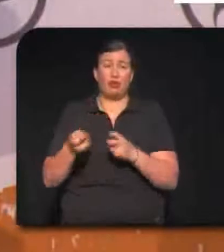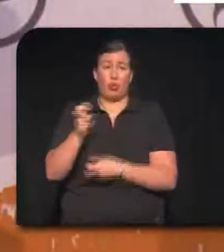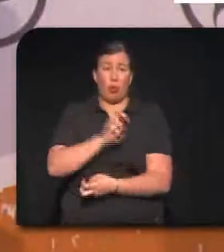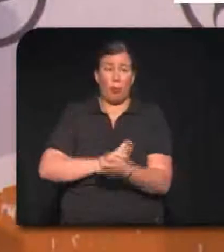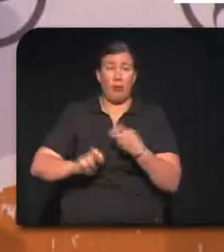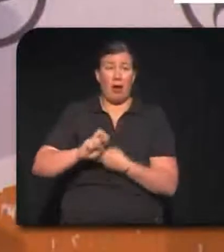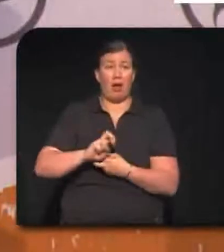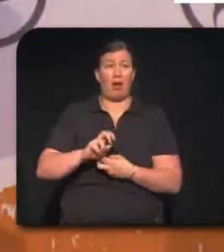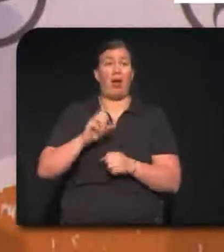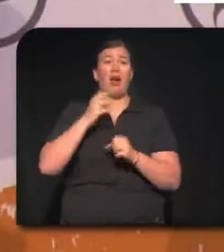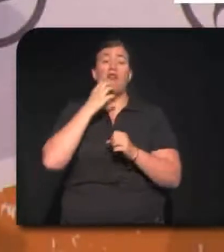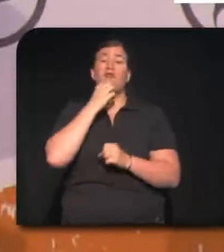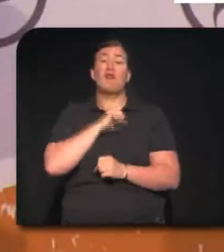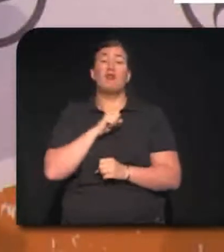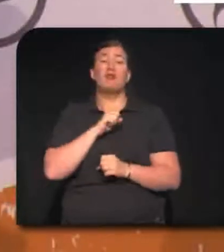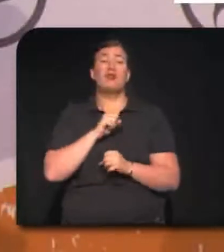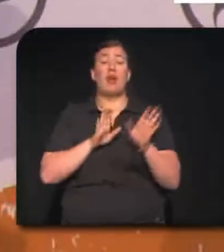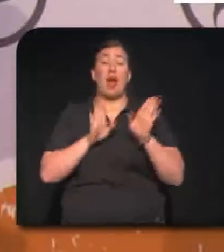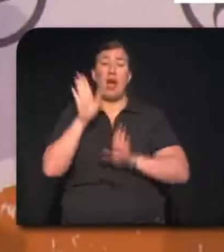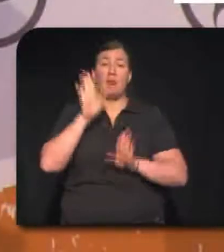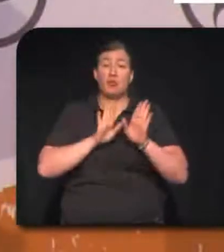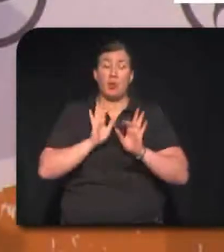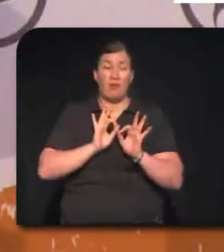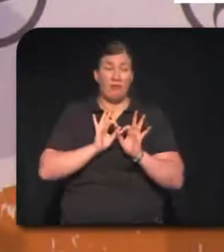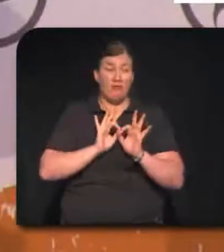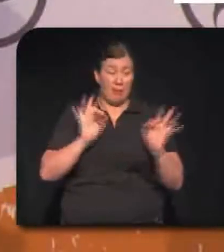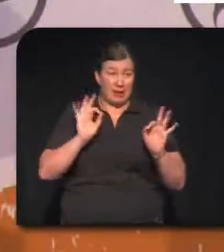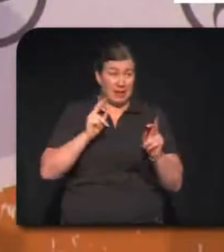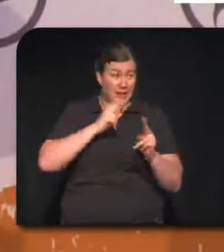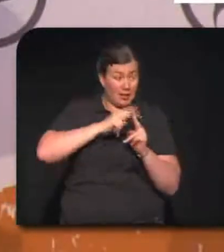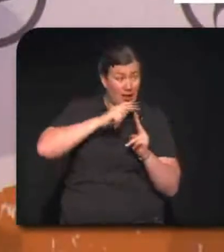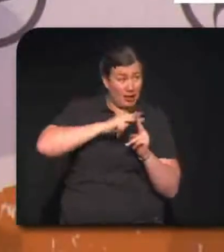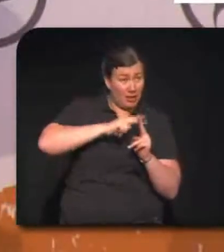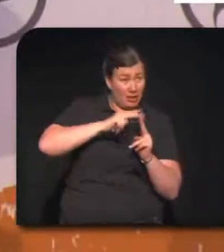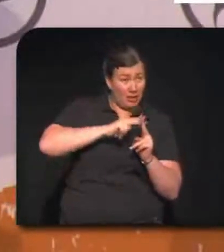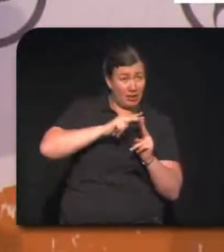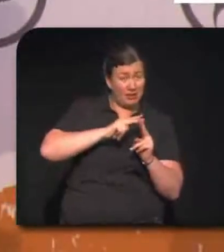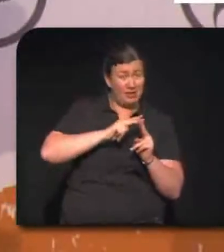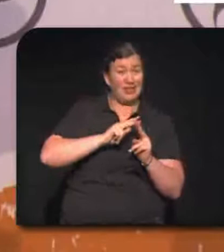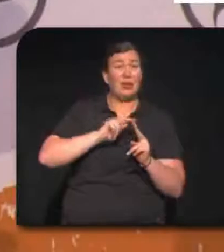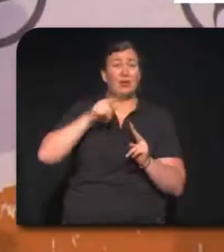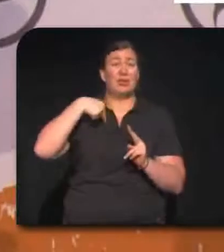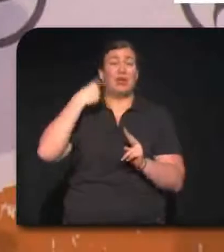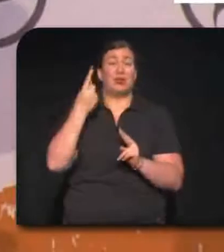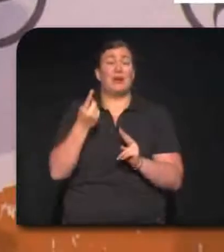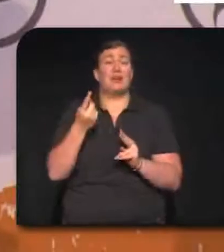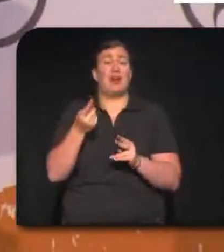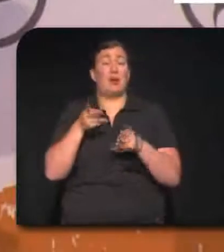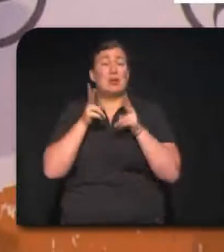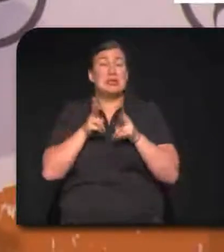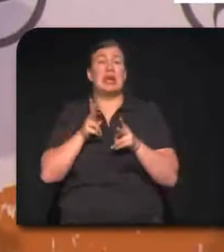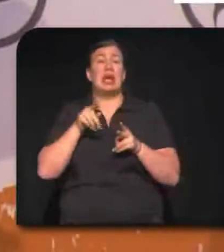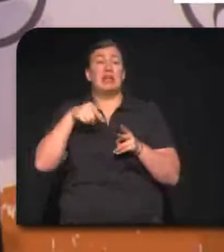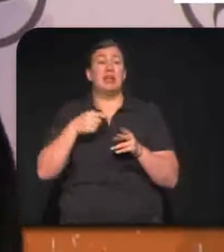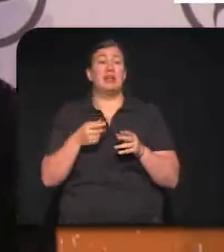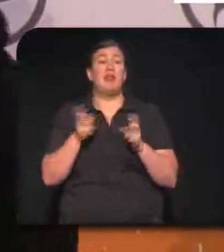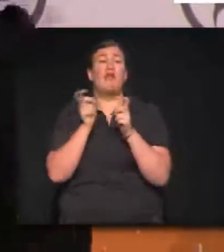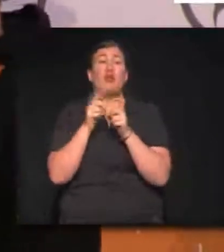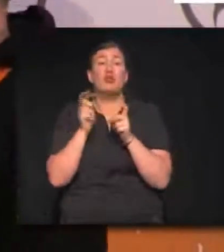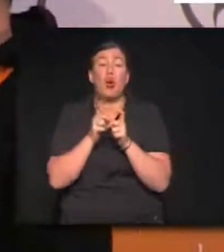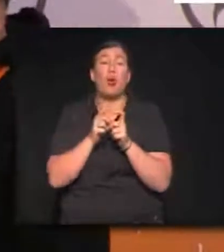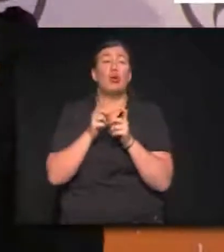Abstimmung an der Stelle korrigieren wollen und sicherstellen wollen dass da was funktionierendes und haltbares rauskommt